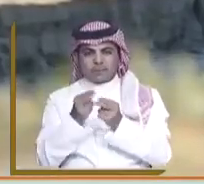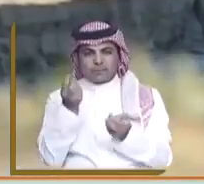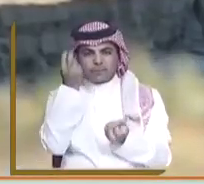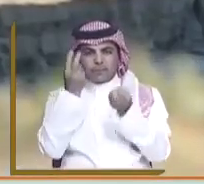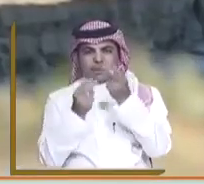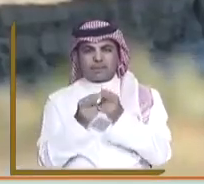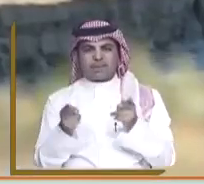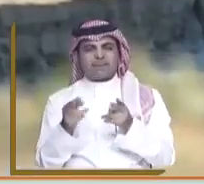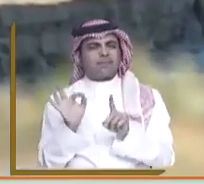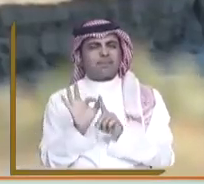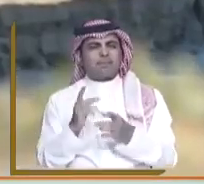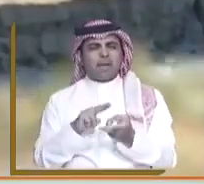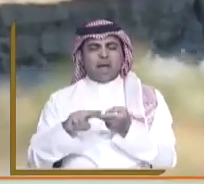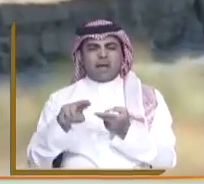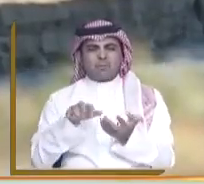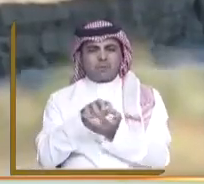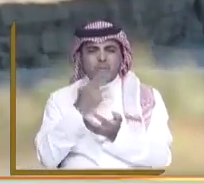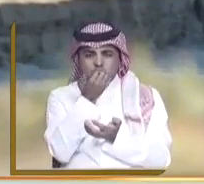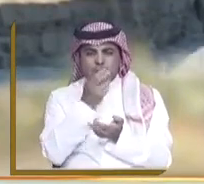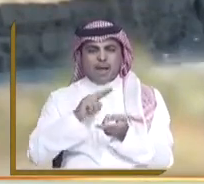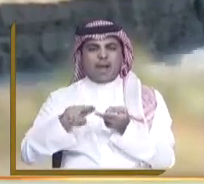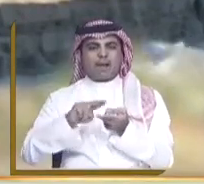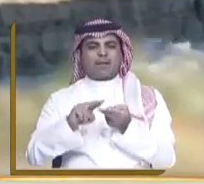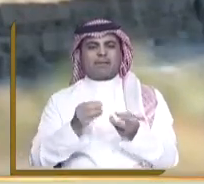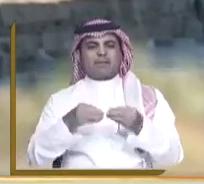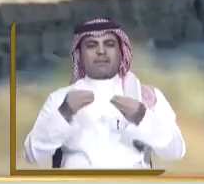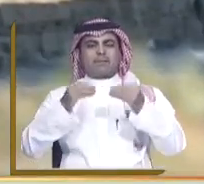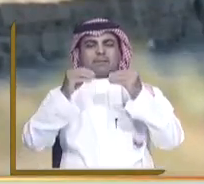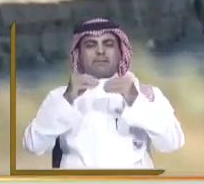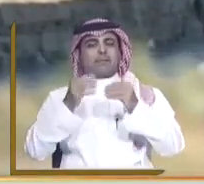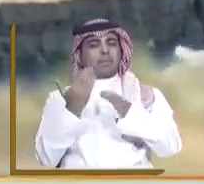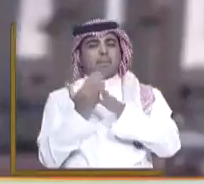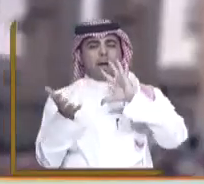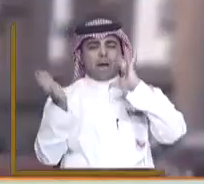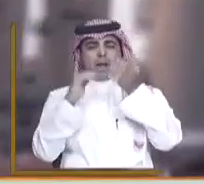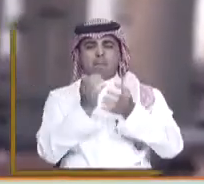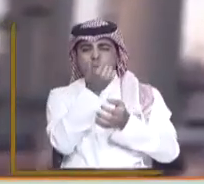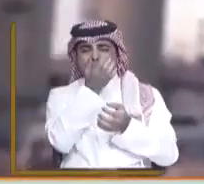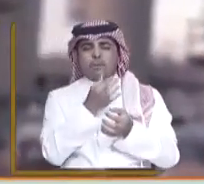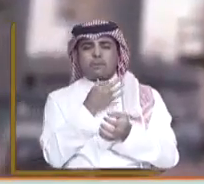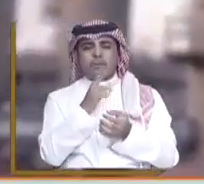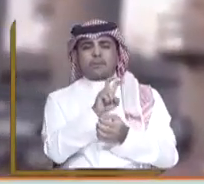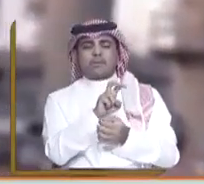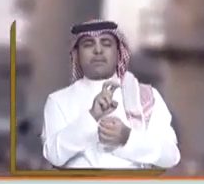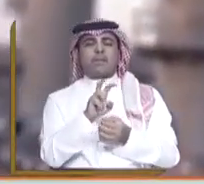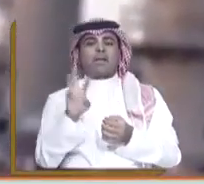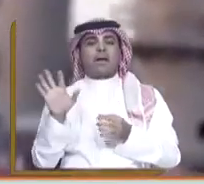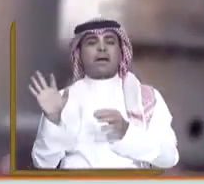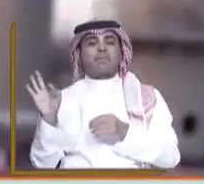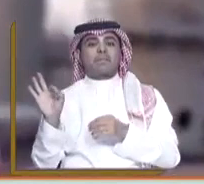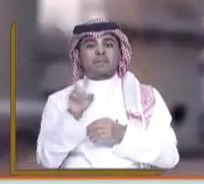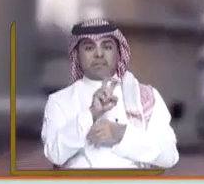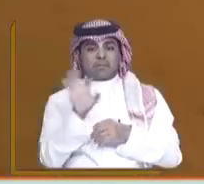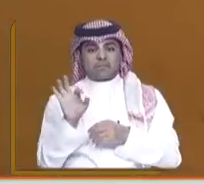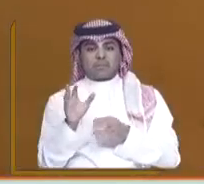في حلول المياه نظرا لتوقعات تضاعف الطلب العالمي عليها بحلولها 2050 نتيجه